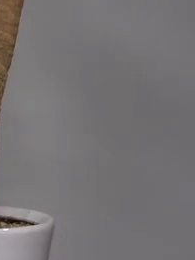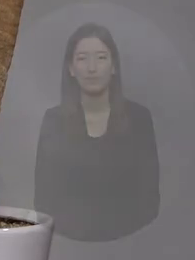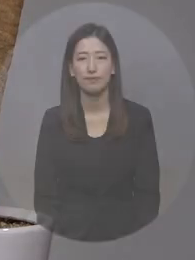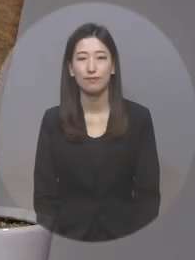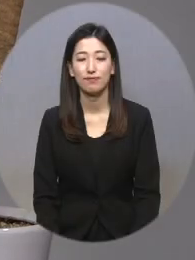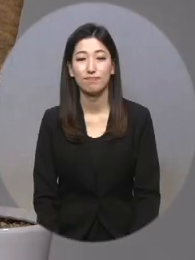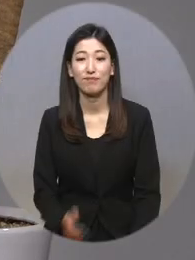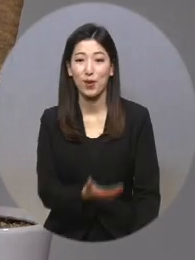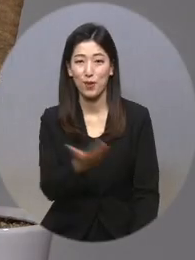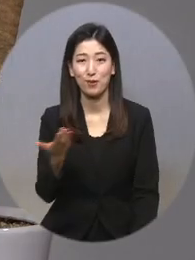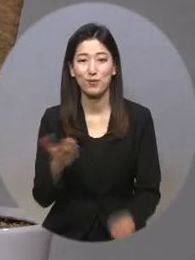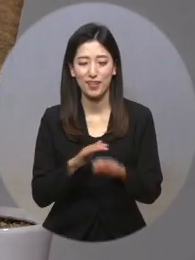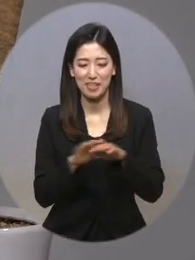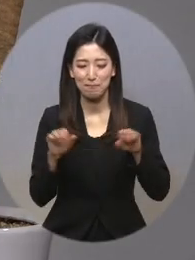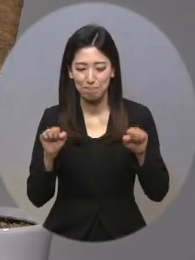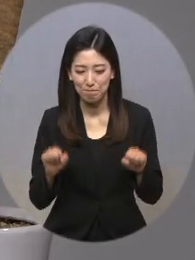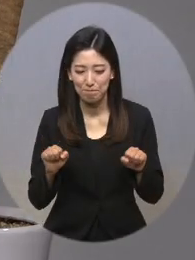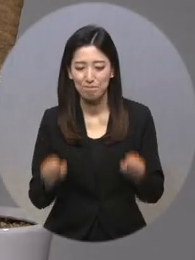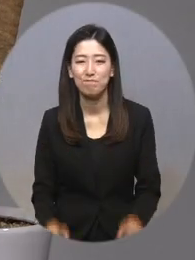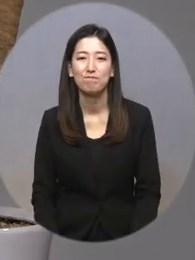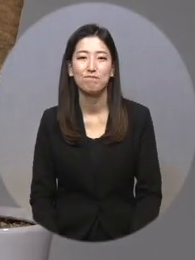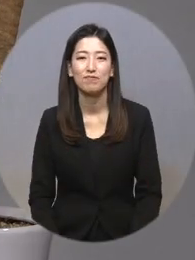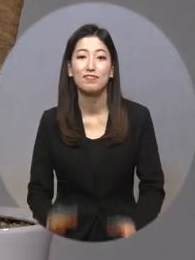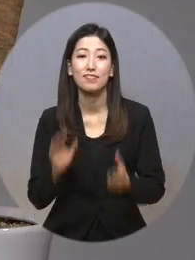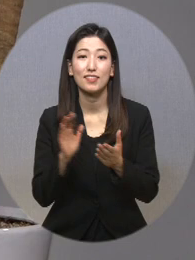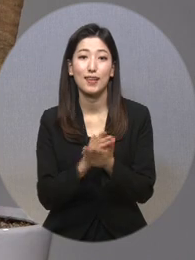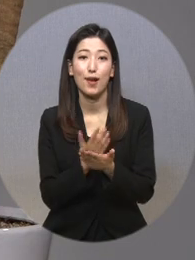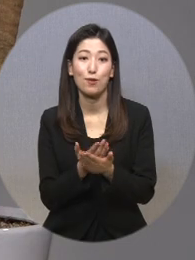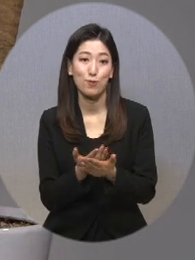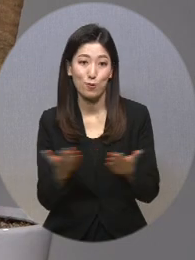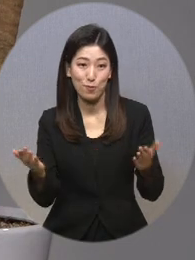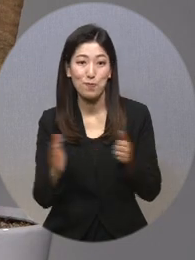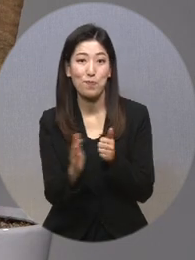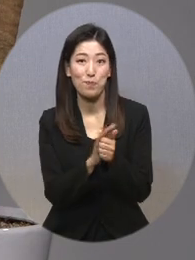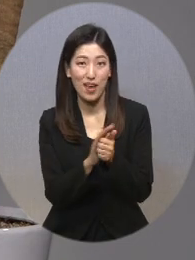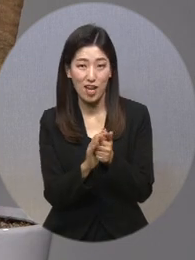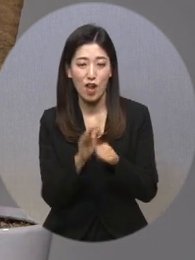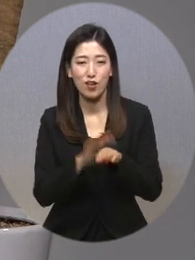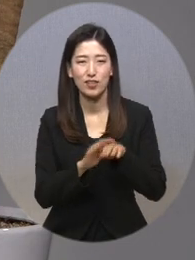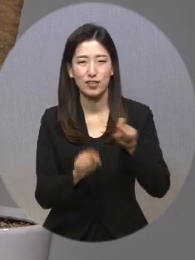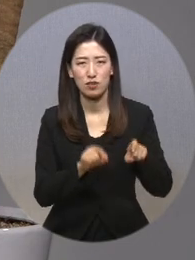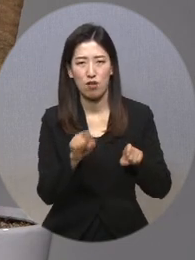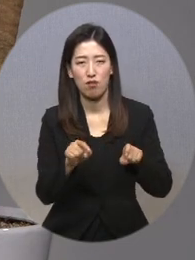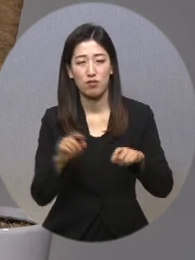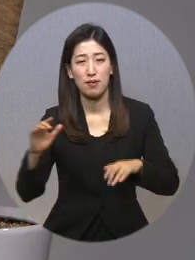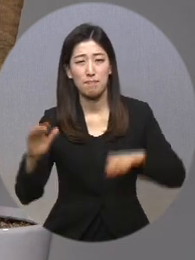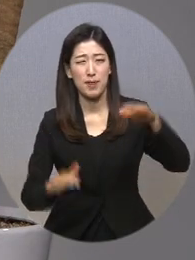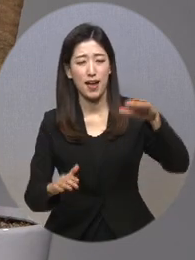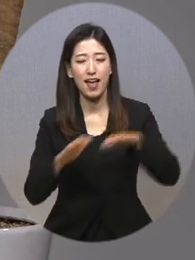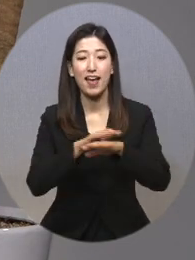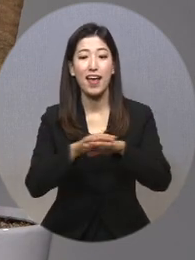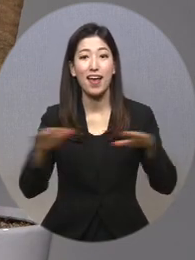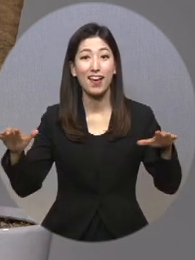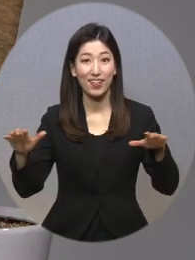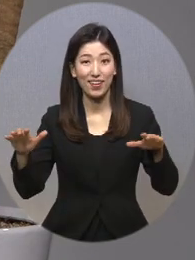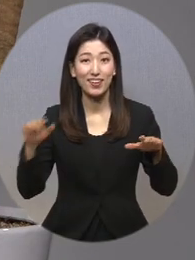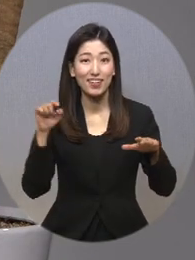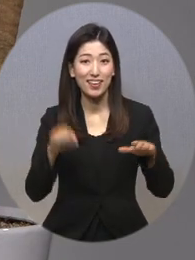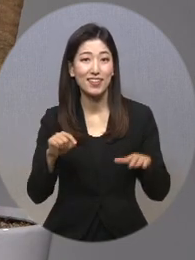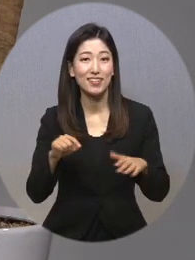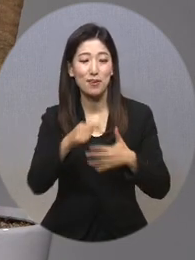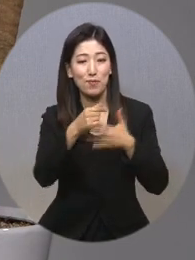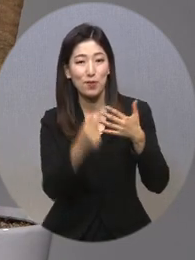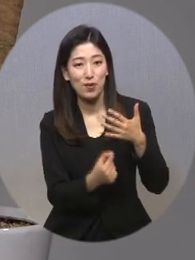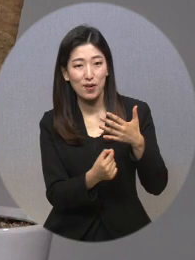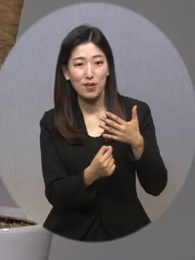네, 시청자 여러분 안녕하십니까? 나눔과 배려를 실천하고 계층 간의 벽을 허무는 프로그램 배리어 프리 코리아